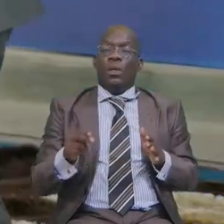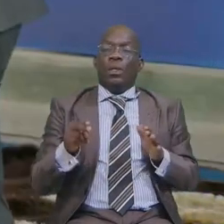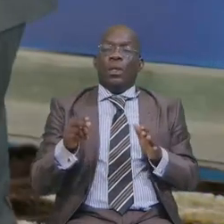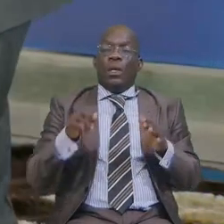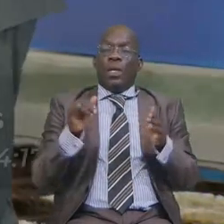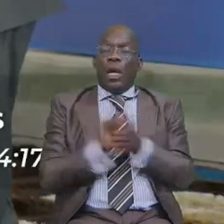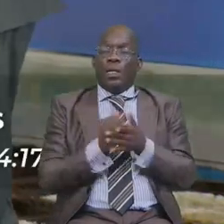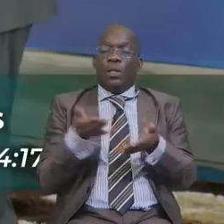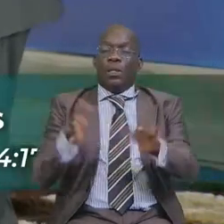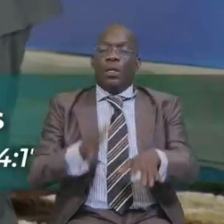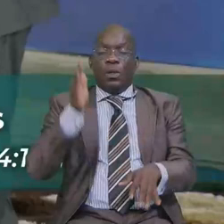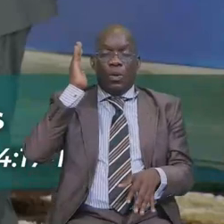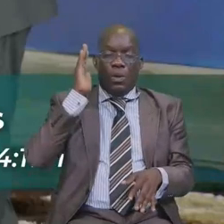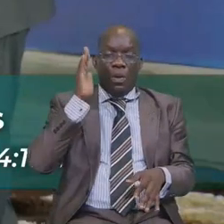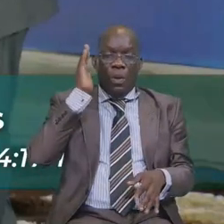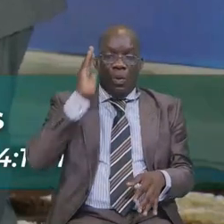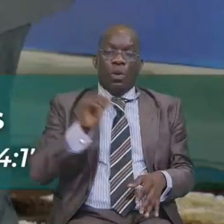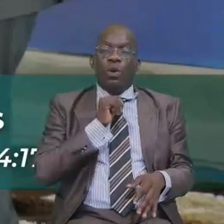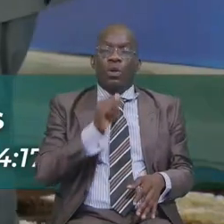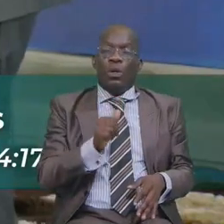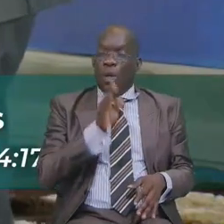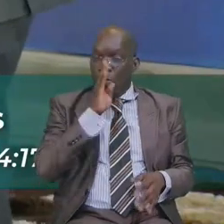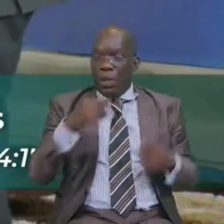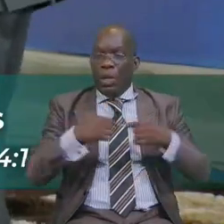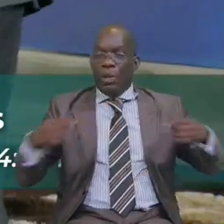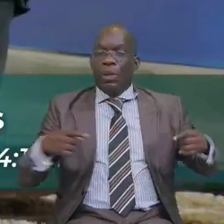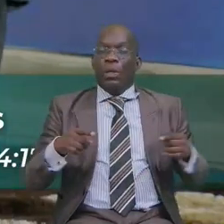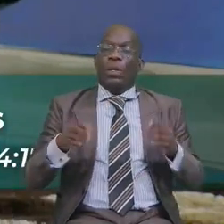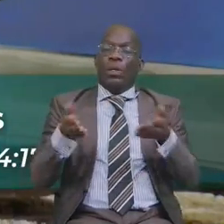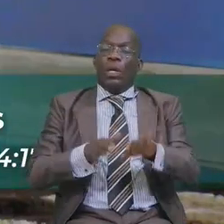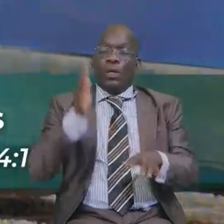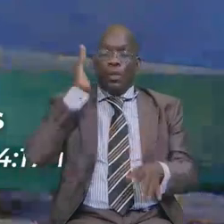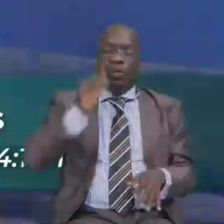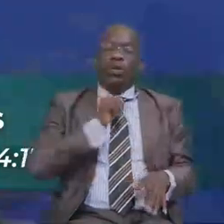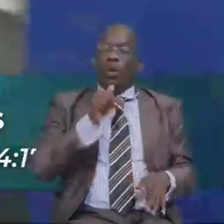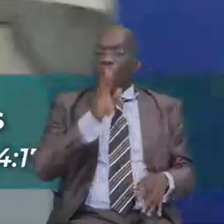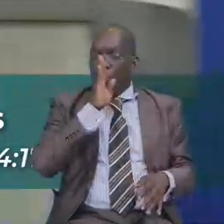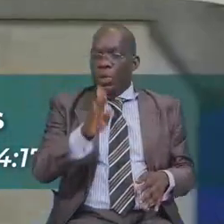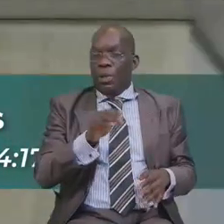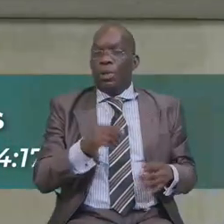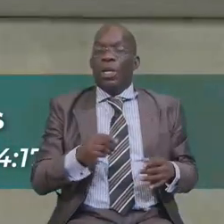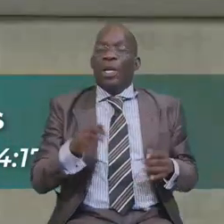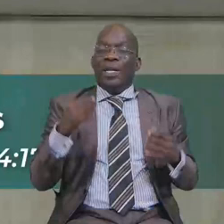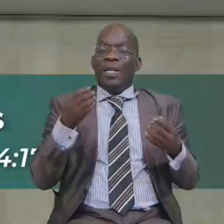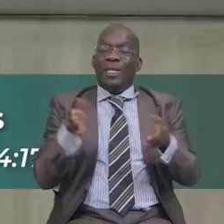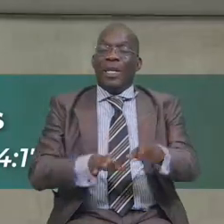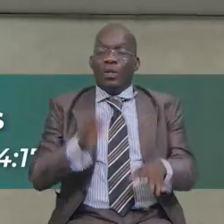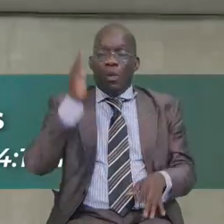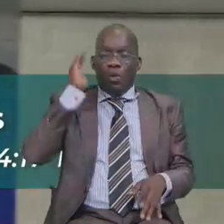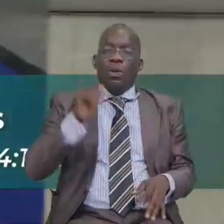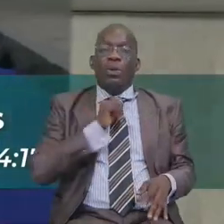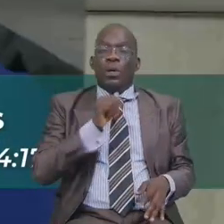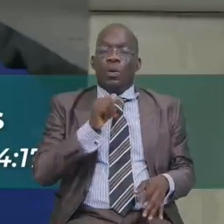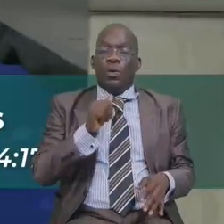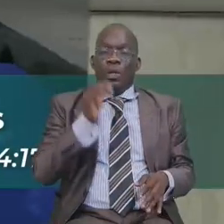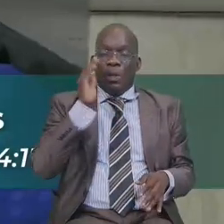La mort sera un ami. La mort sera la seule chose qui peut arrêter la vie pécheresse. Alors, cela veut